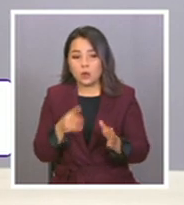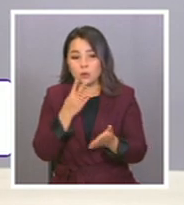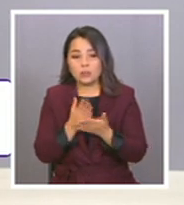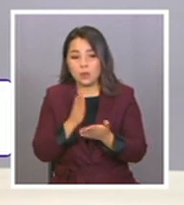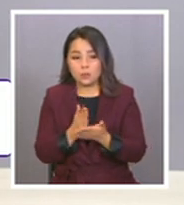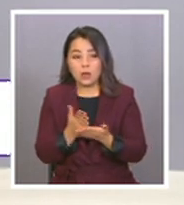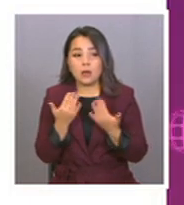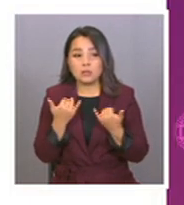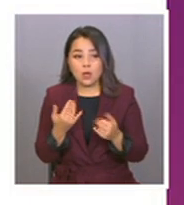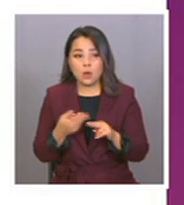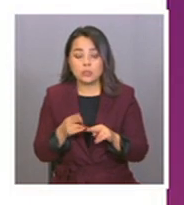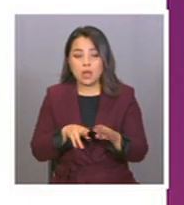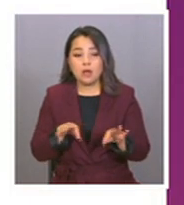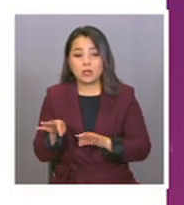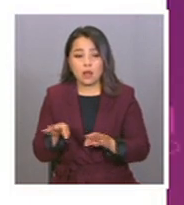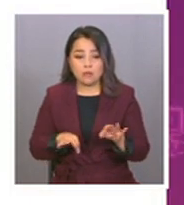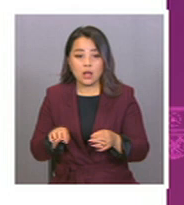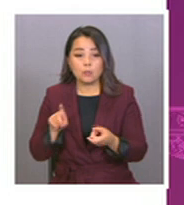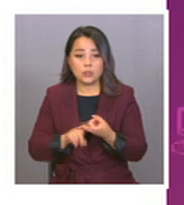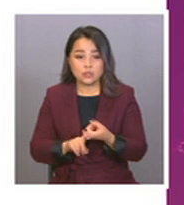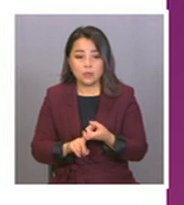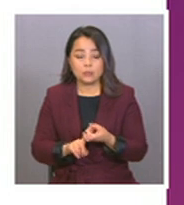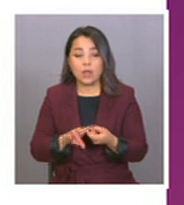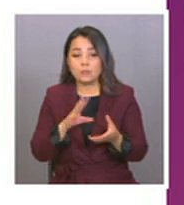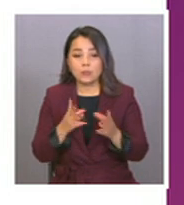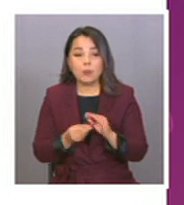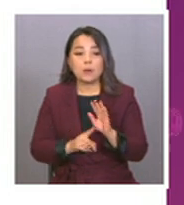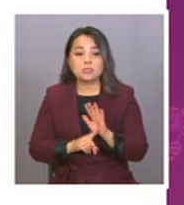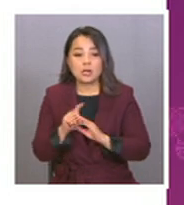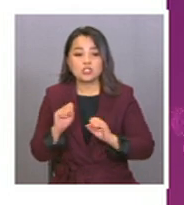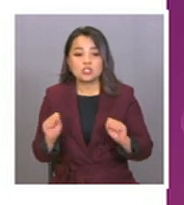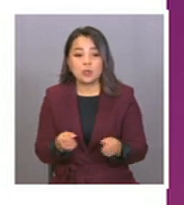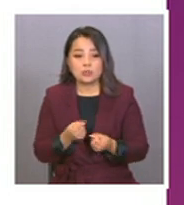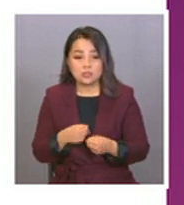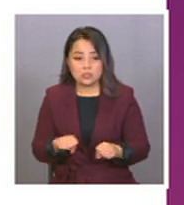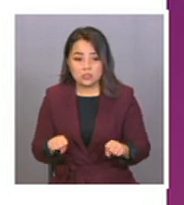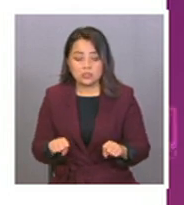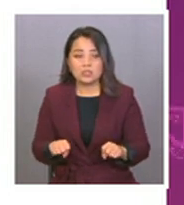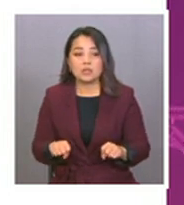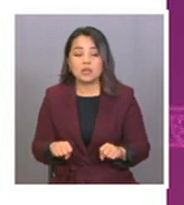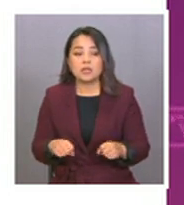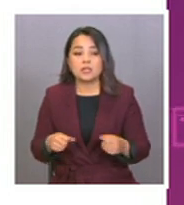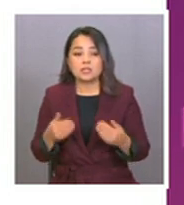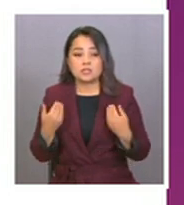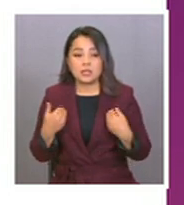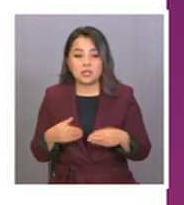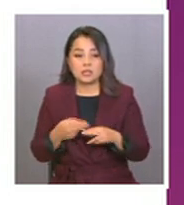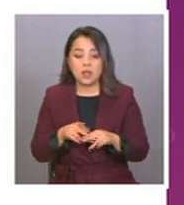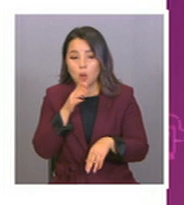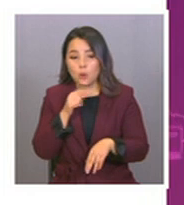Енді осы график бойынша біз бастапқы жылдамдықты, дененің тоқтау